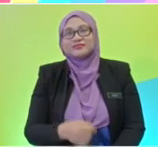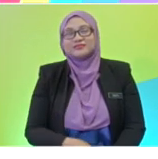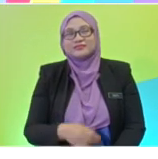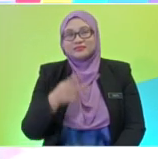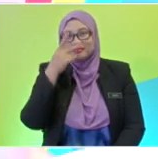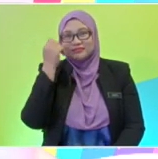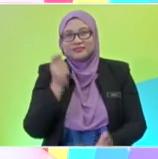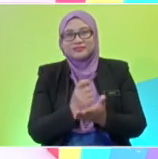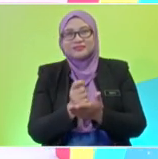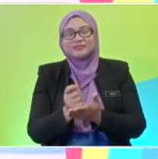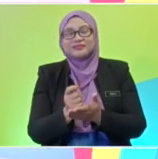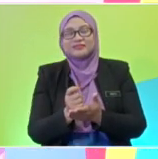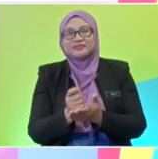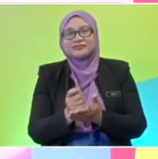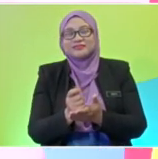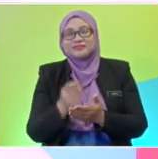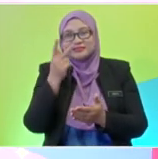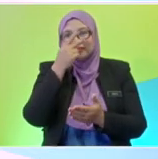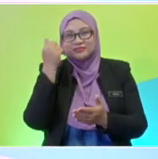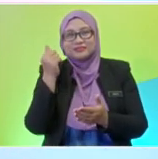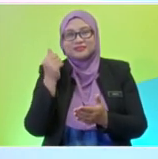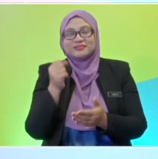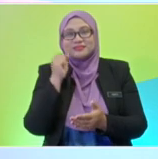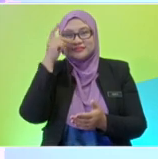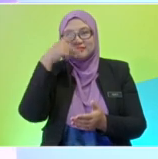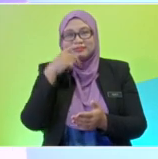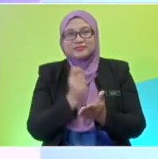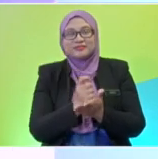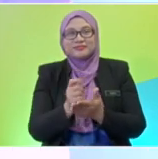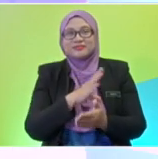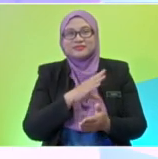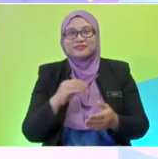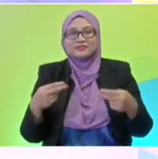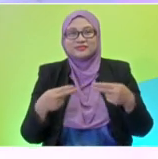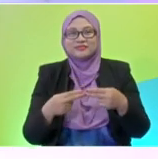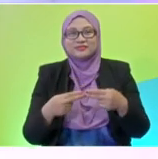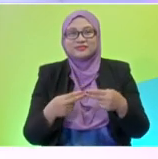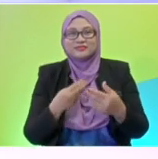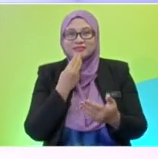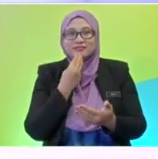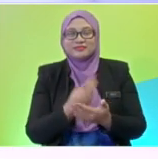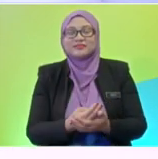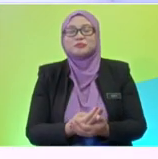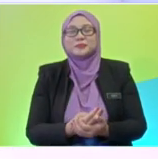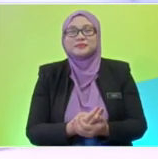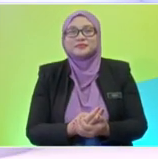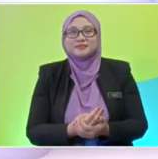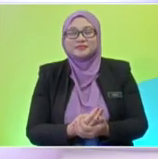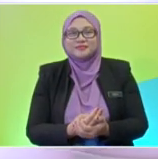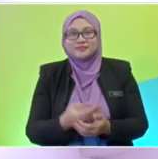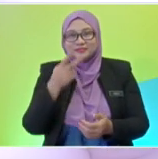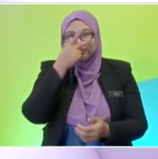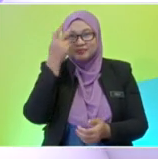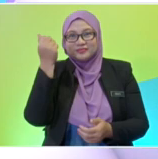dan hubungan mas bro oke untuk oke maksudnya dia nak pergi ke bukit bukit